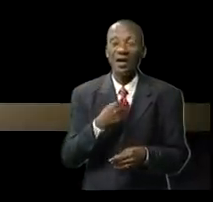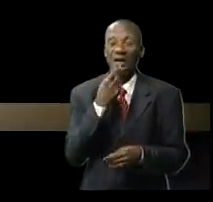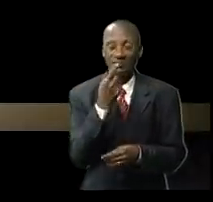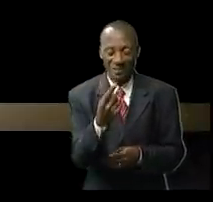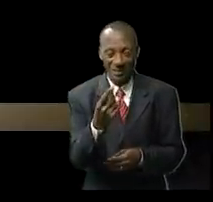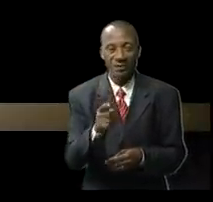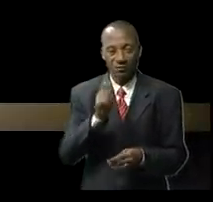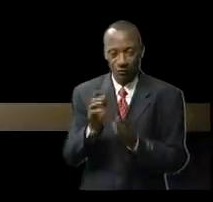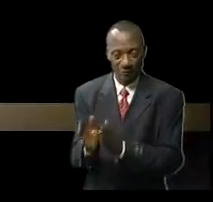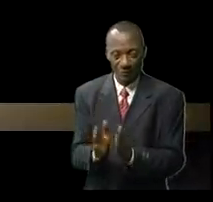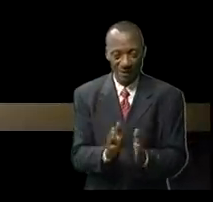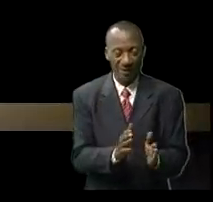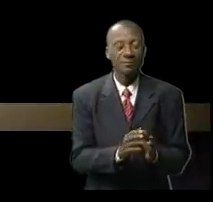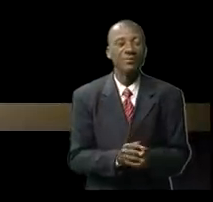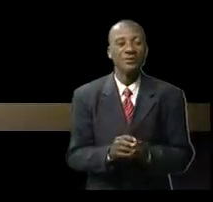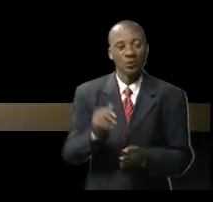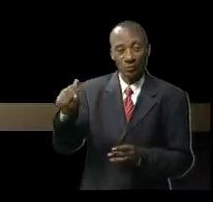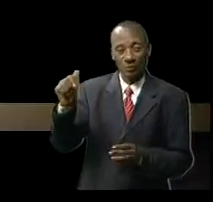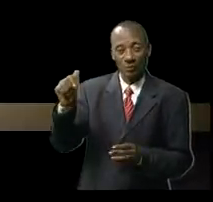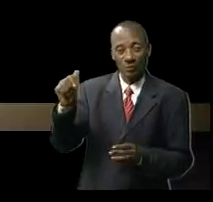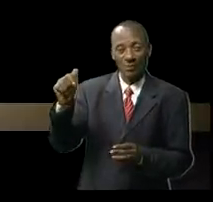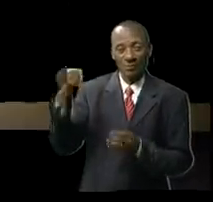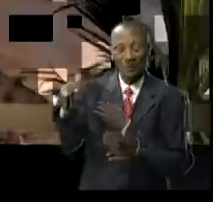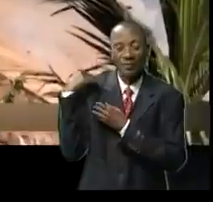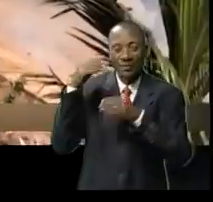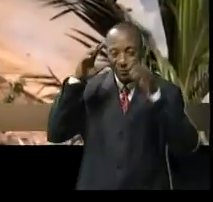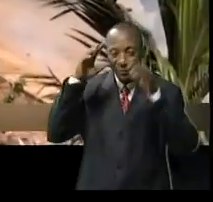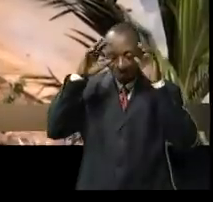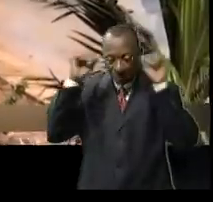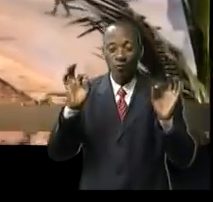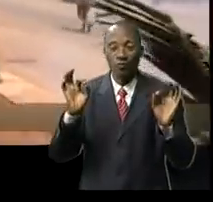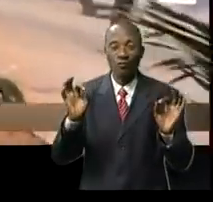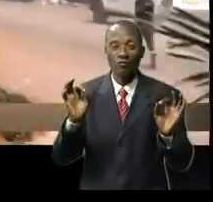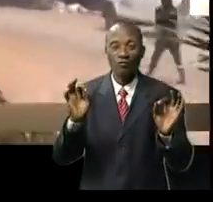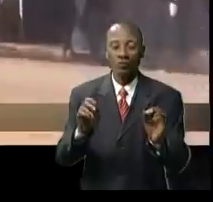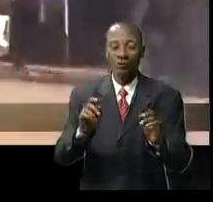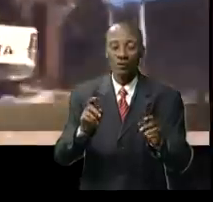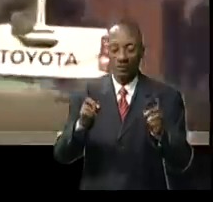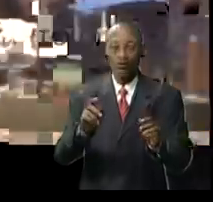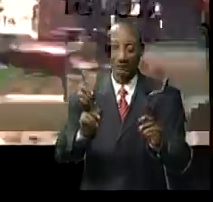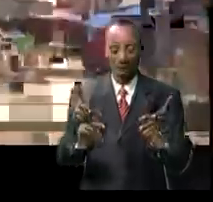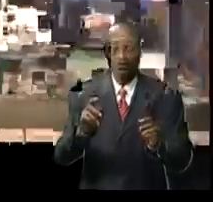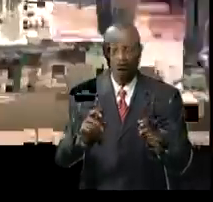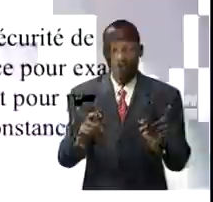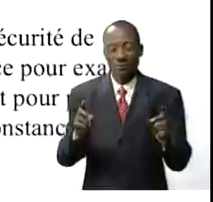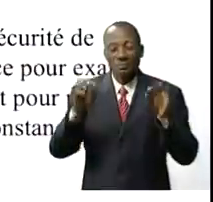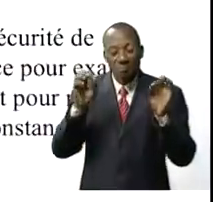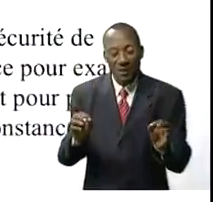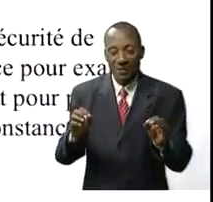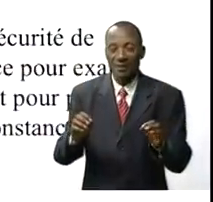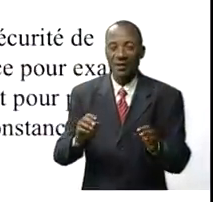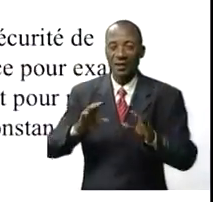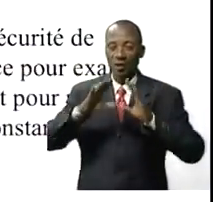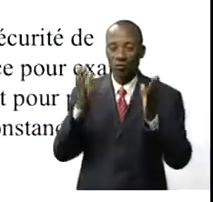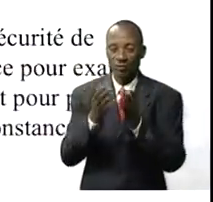dans un discours sans préciser la durée de cette transition. Putsch fermement condamné par la communauté internationale. Dans un